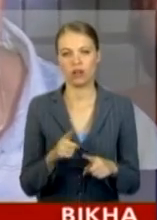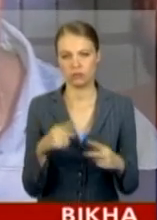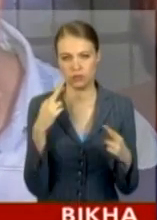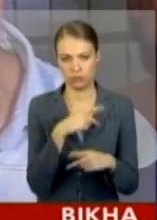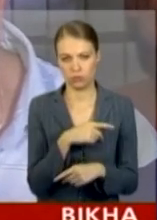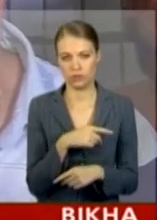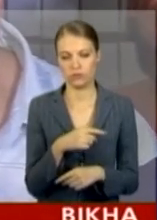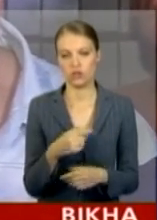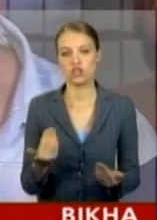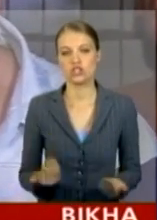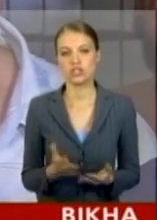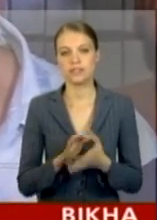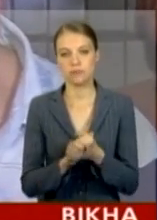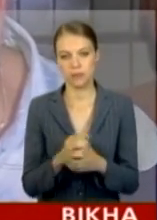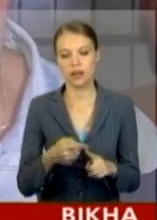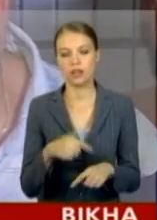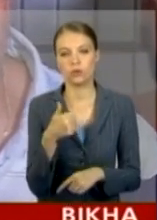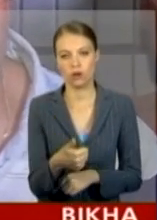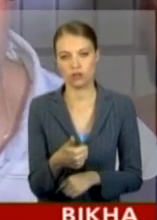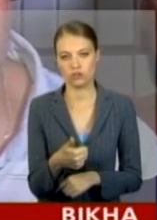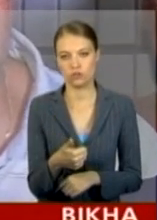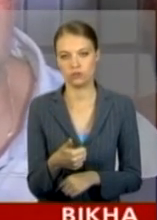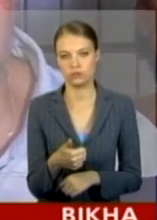непродуктивно. Жить в мире – это хорошо.